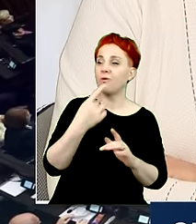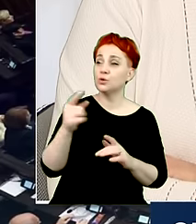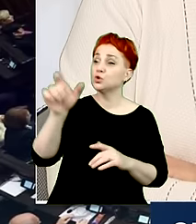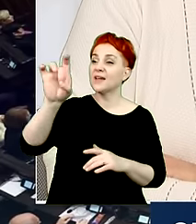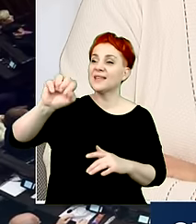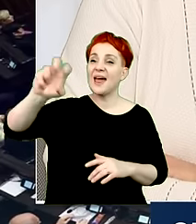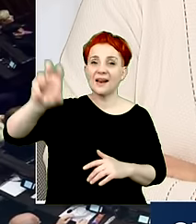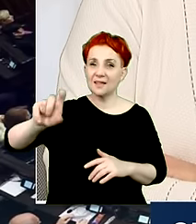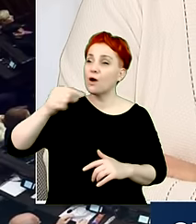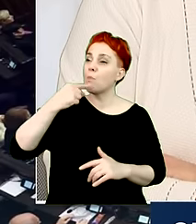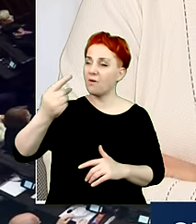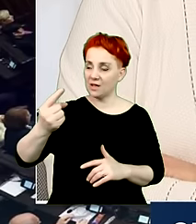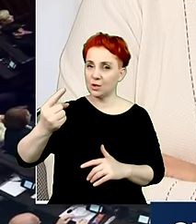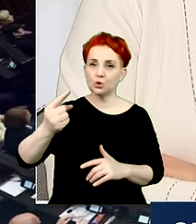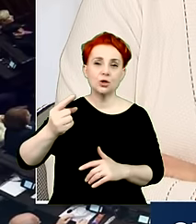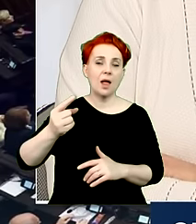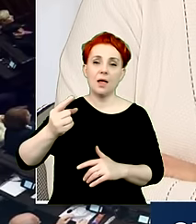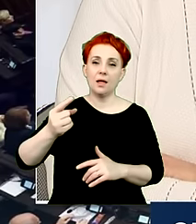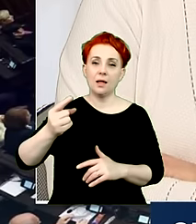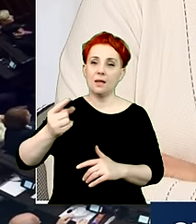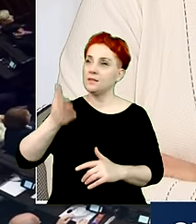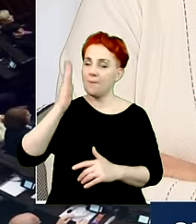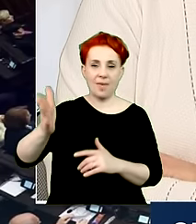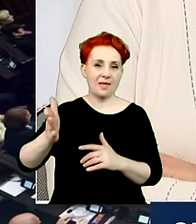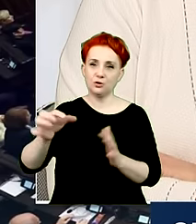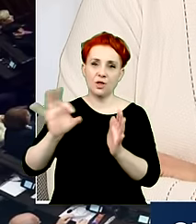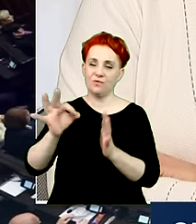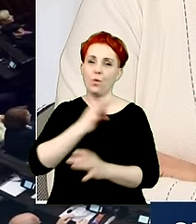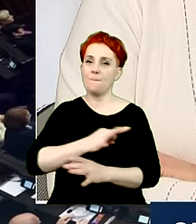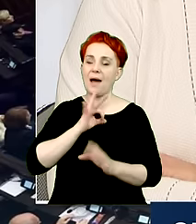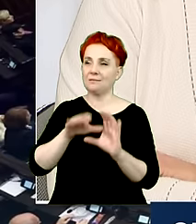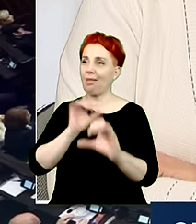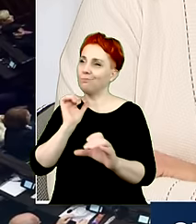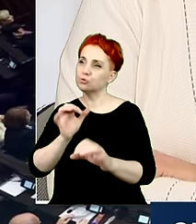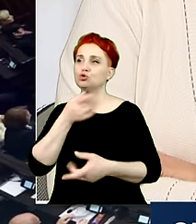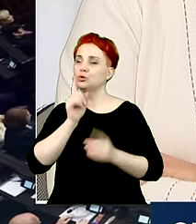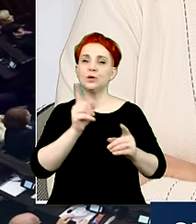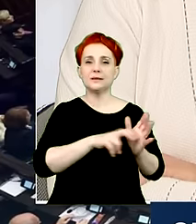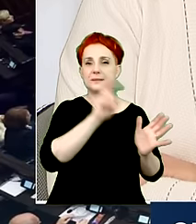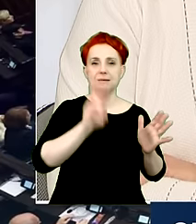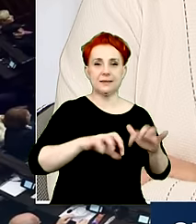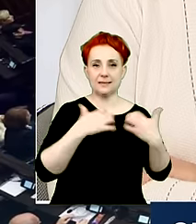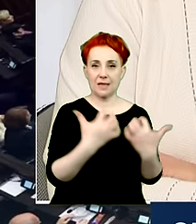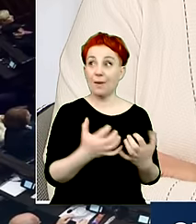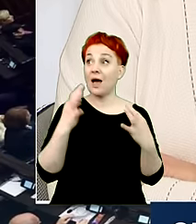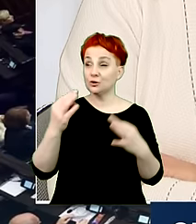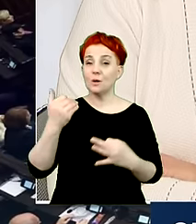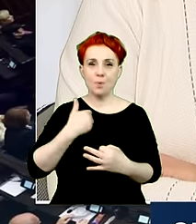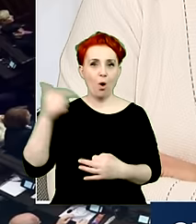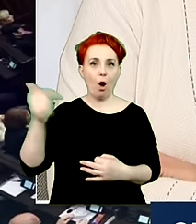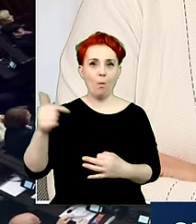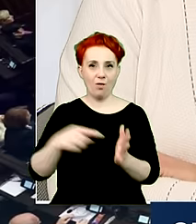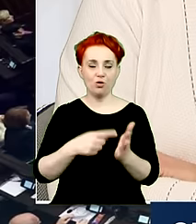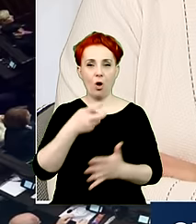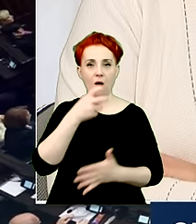że prędzej złoży mandat, niż złamie dyscyplinę partyjną. Tymczasem dzisiaj w Platformie obowiązywała dyscyplina partyjna przy aborcji,